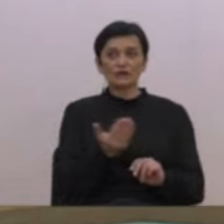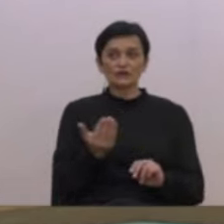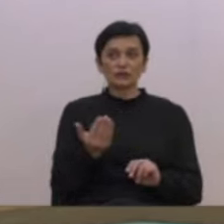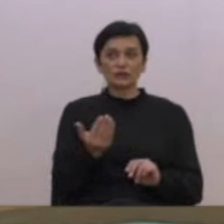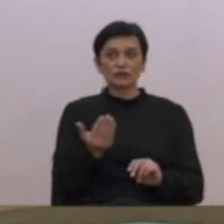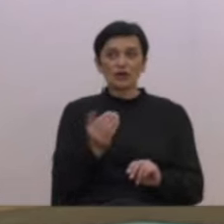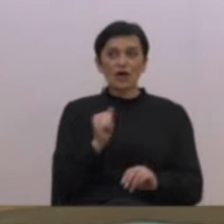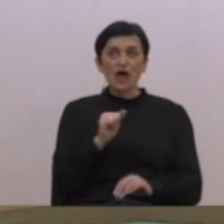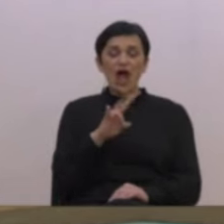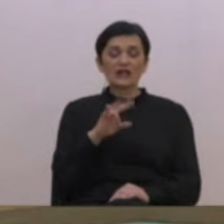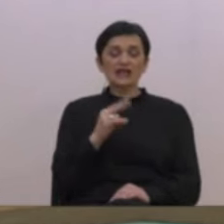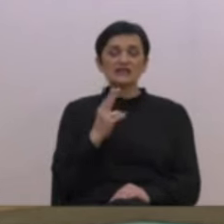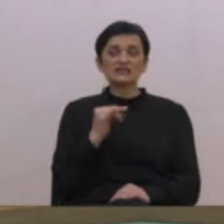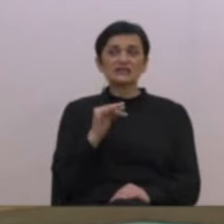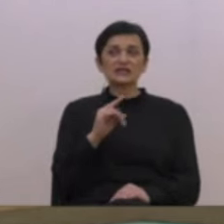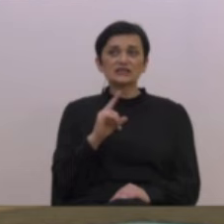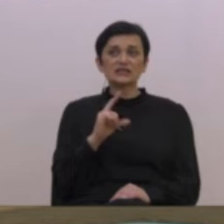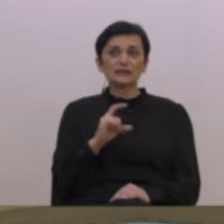Ana Tsitlidze.